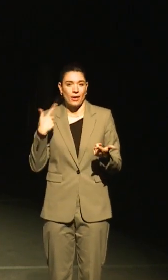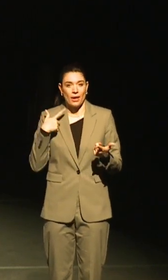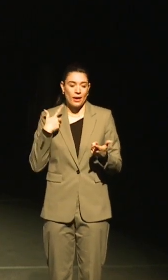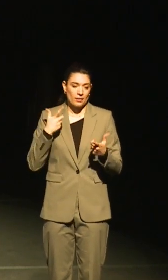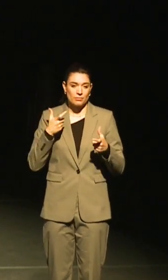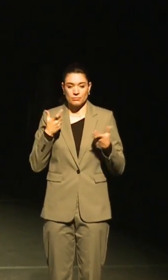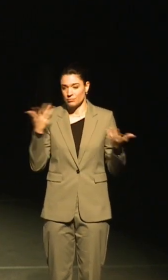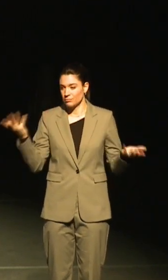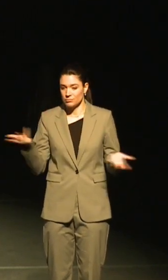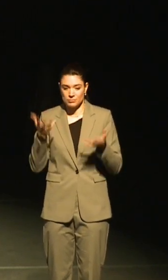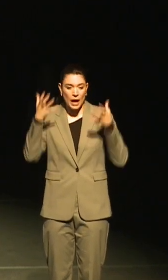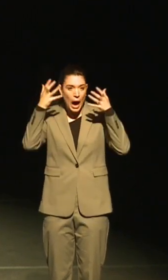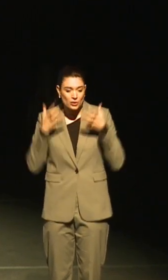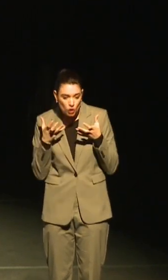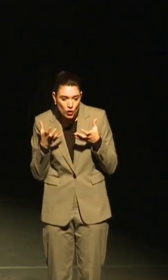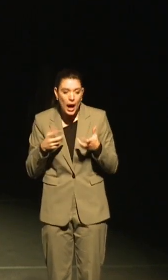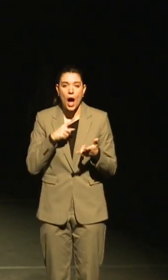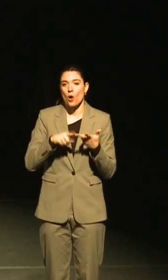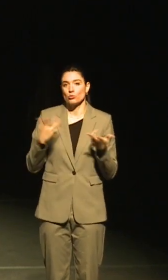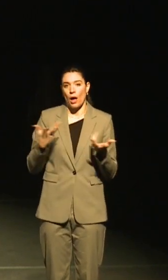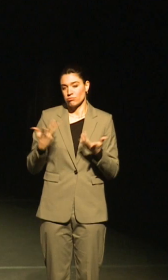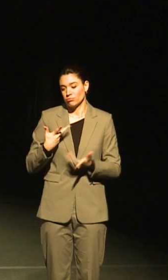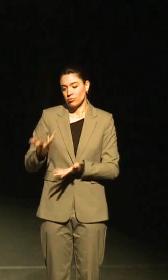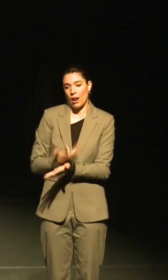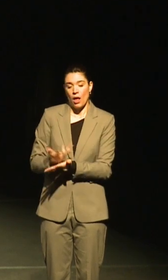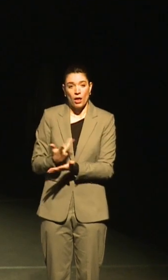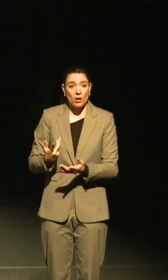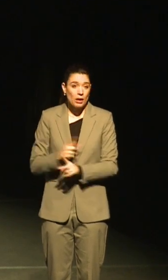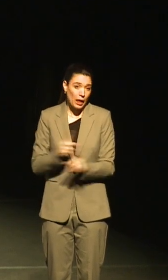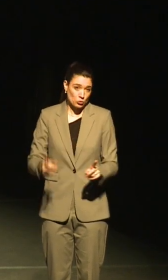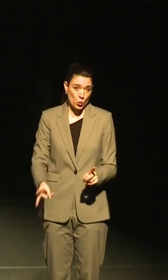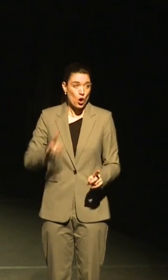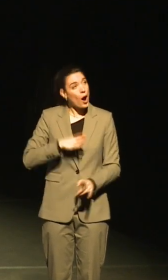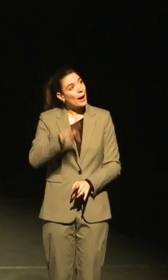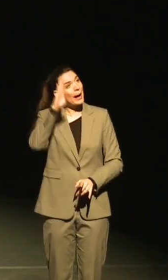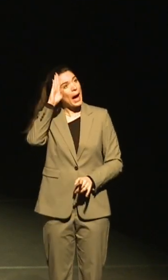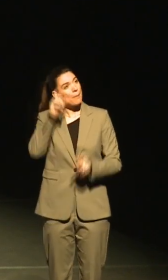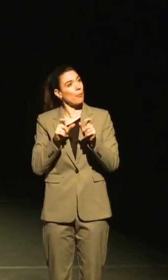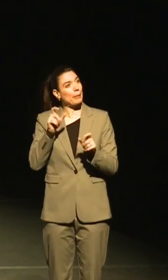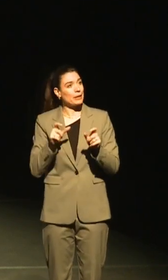però perché bambino che ha delle difficoltà insomma in realtà poi io